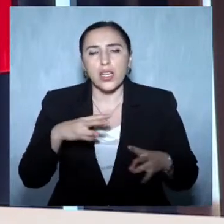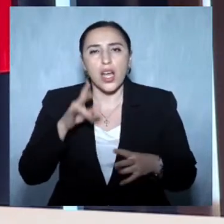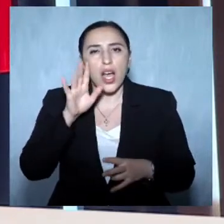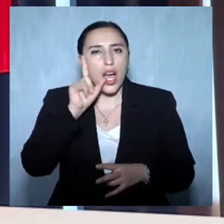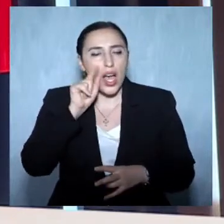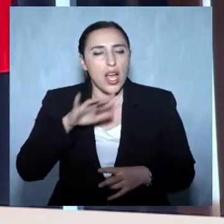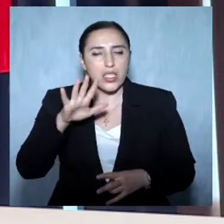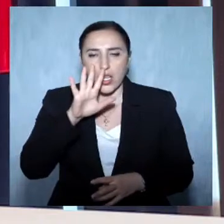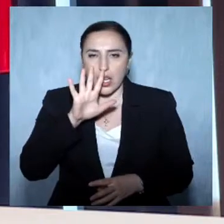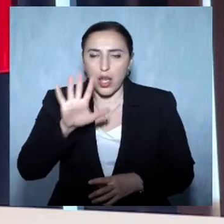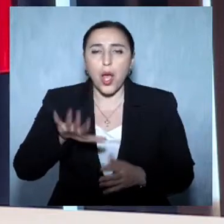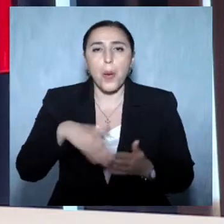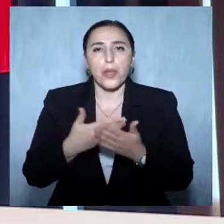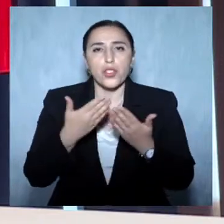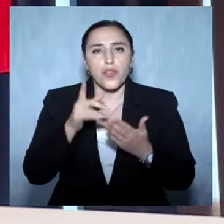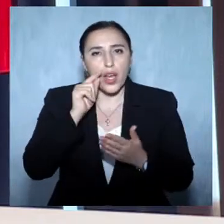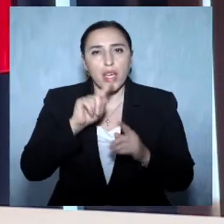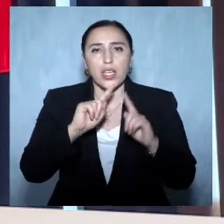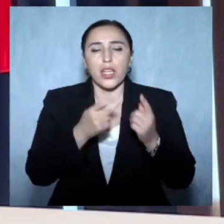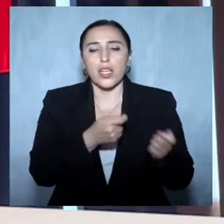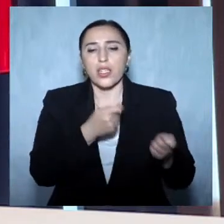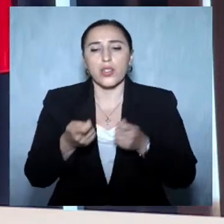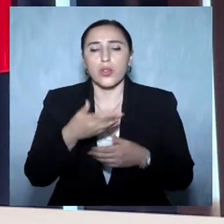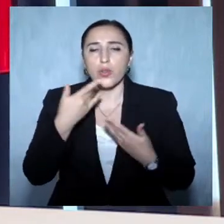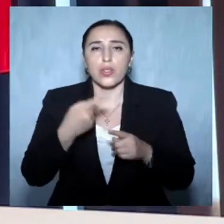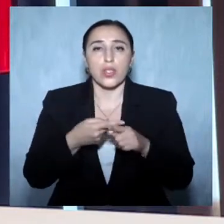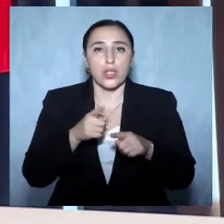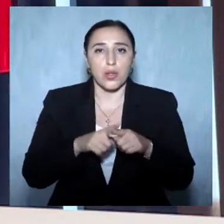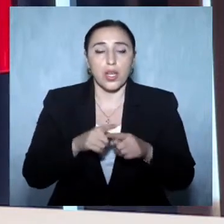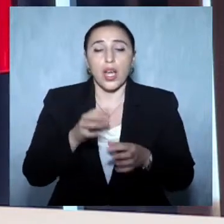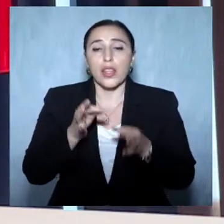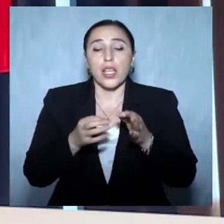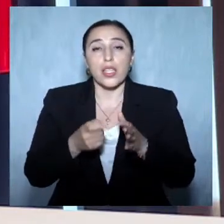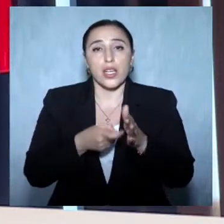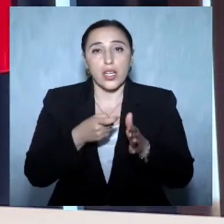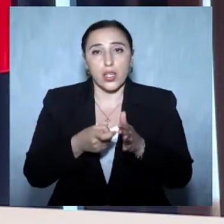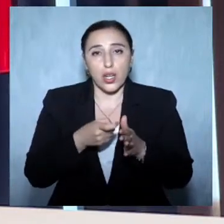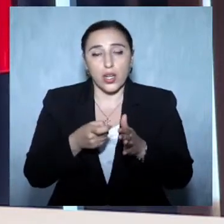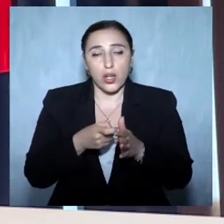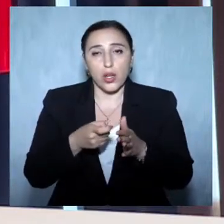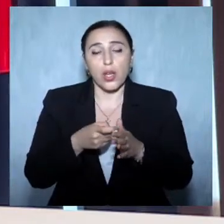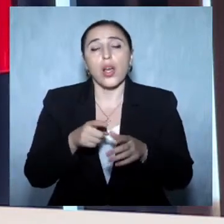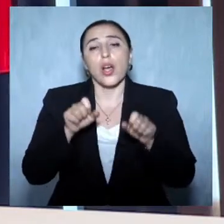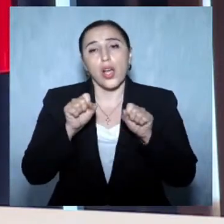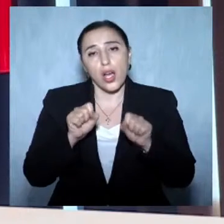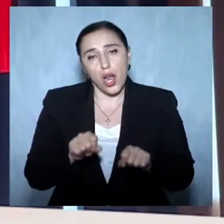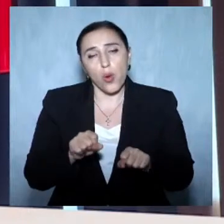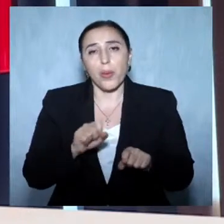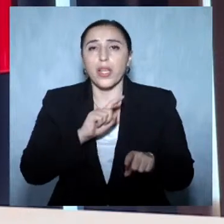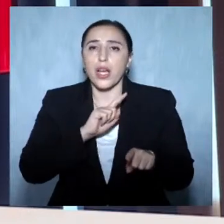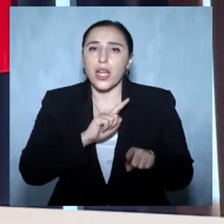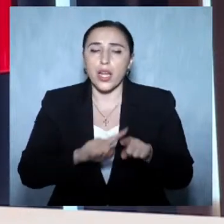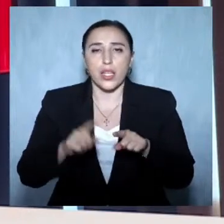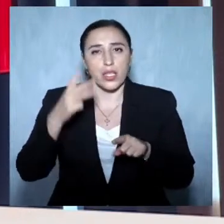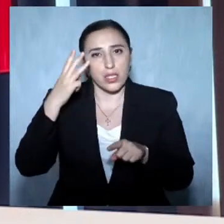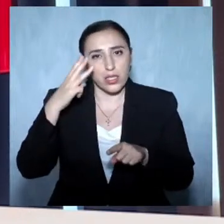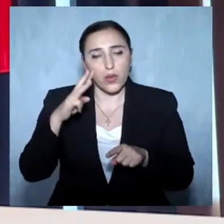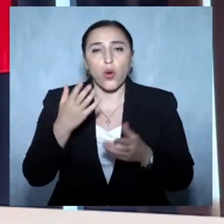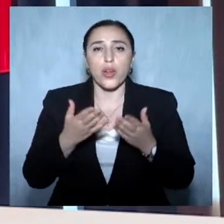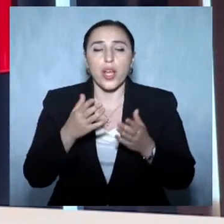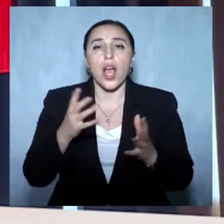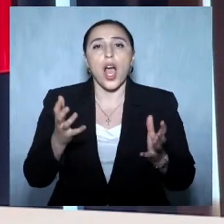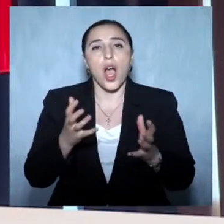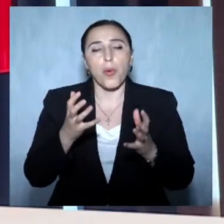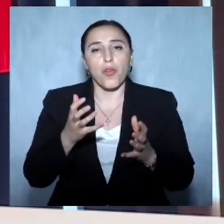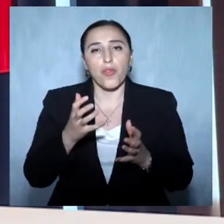մինչևորս գերիներին չը վերադարսնելու համար։ ընդվորում դատաքնությանը զուգահեր կարող են կիրարվել հրատապ միջոցներ որինակ ապահովել